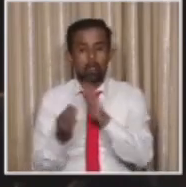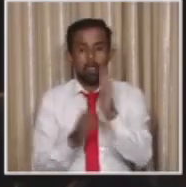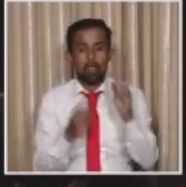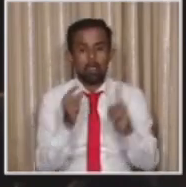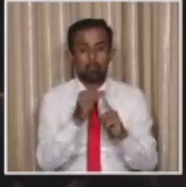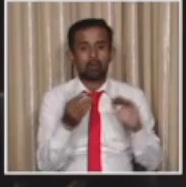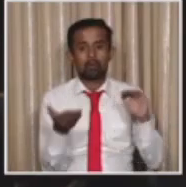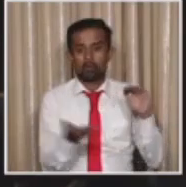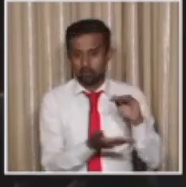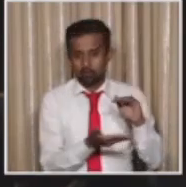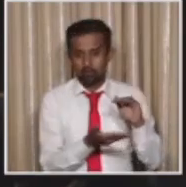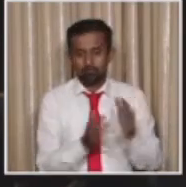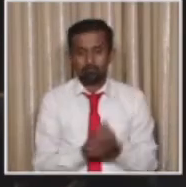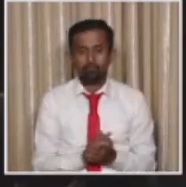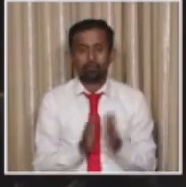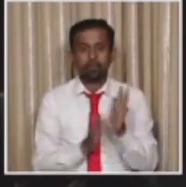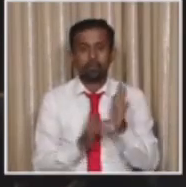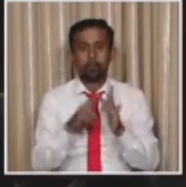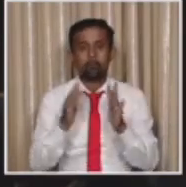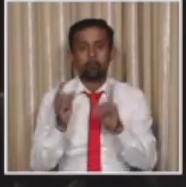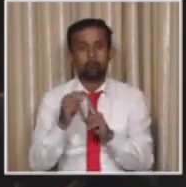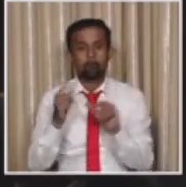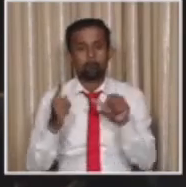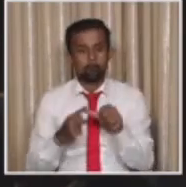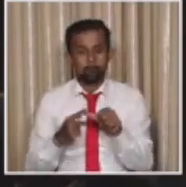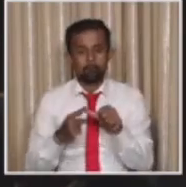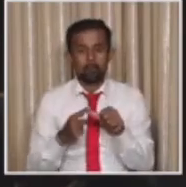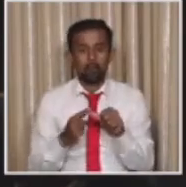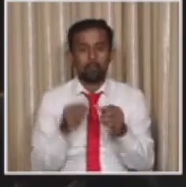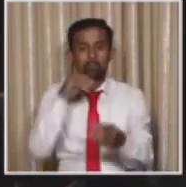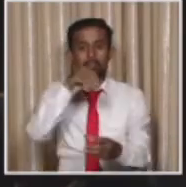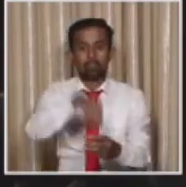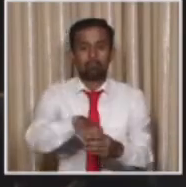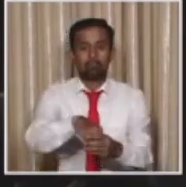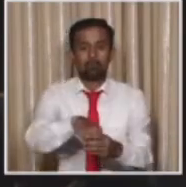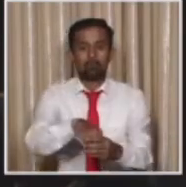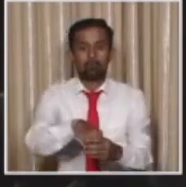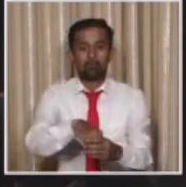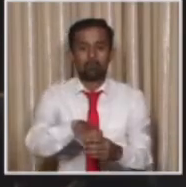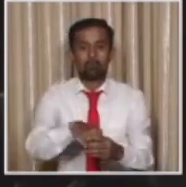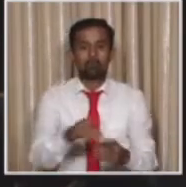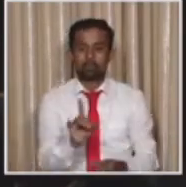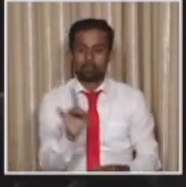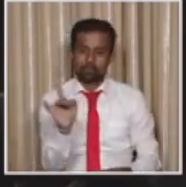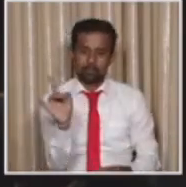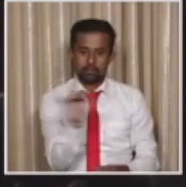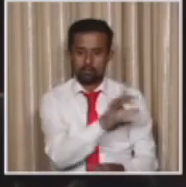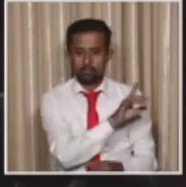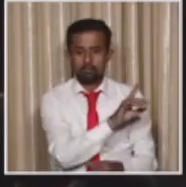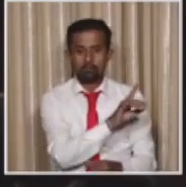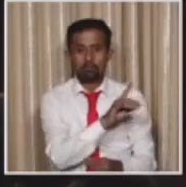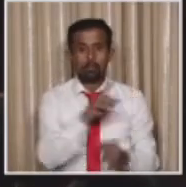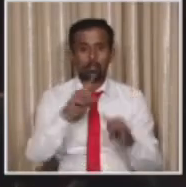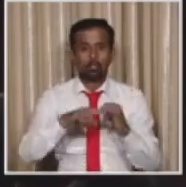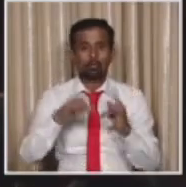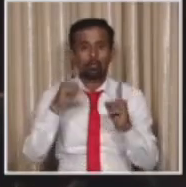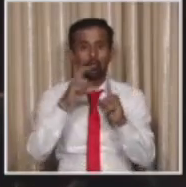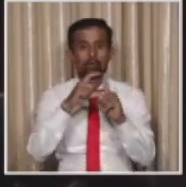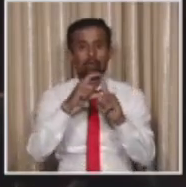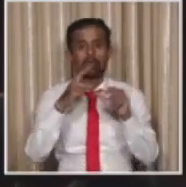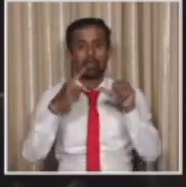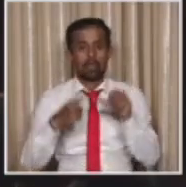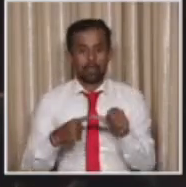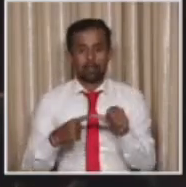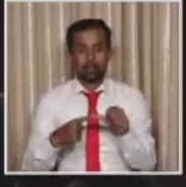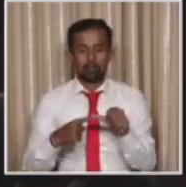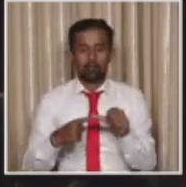යටතට. හැබැයි මේ මීපා ආයතනය දැම්මා කොතෙන්ටද? කෙලින්ම ගිරල්ලා දැම්මා UDA කේ යටතට. මම අහනවා කවුද